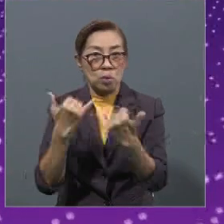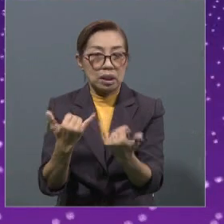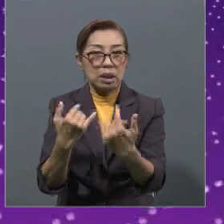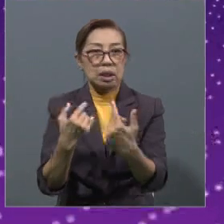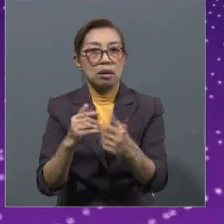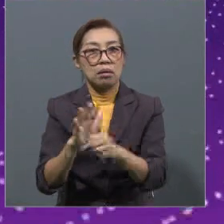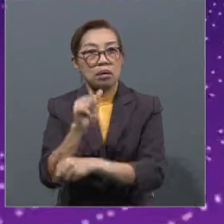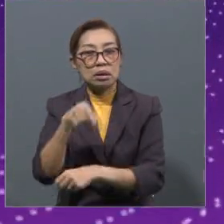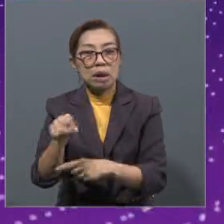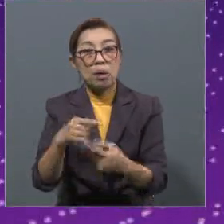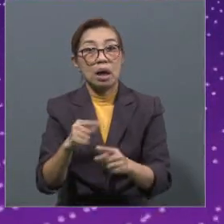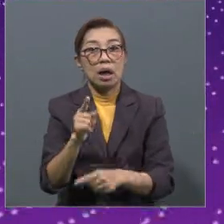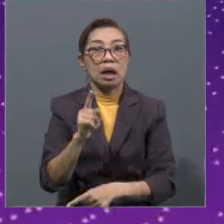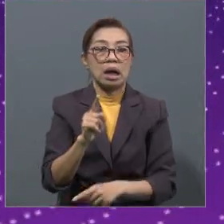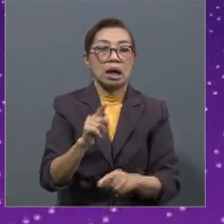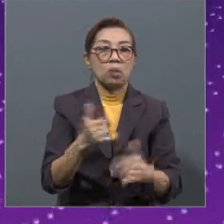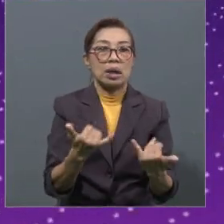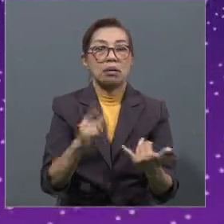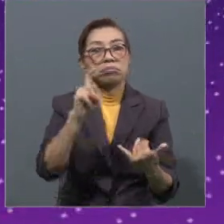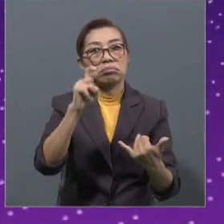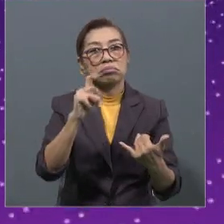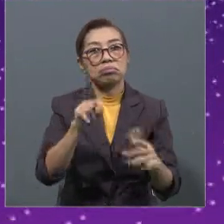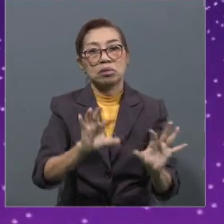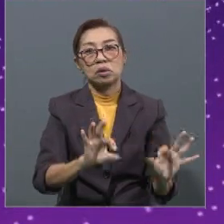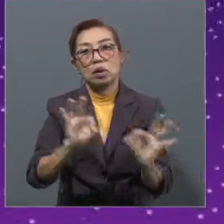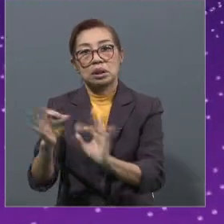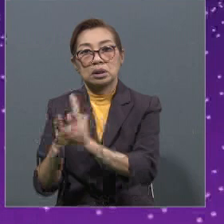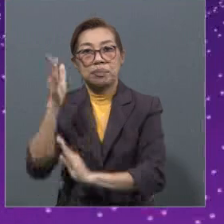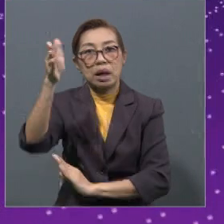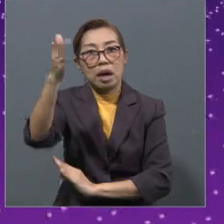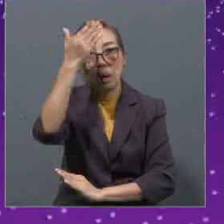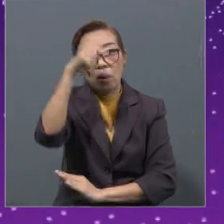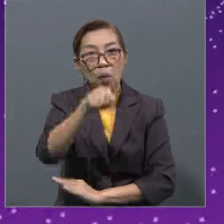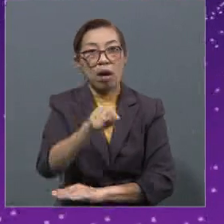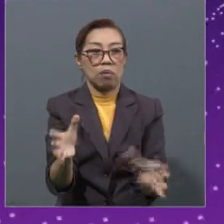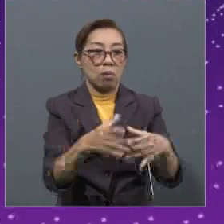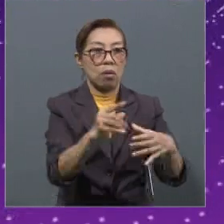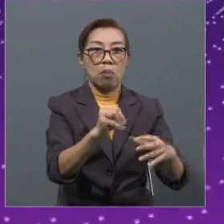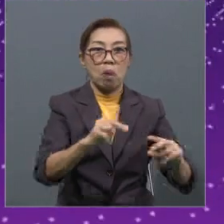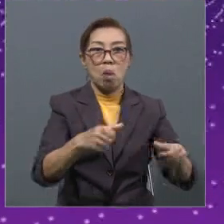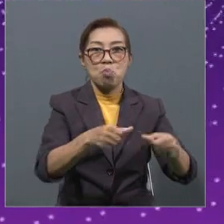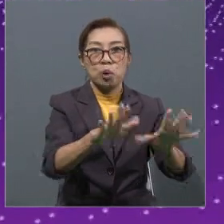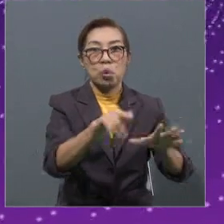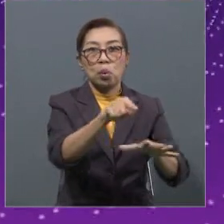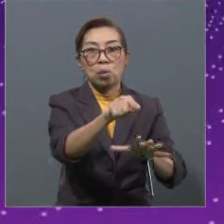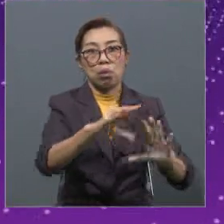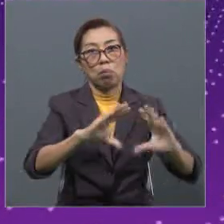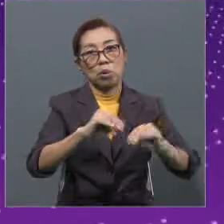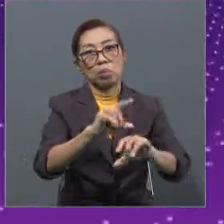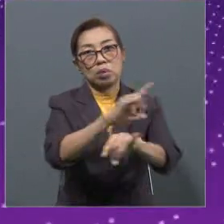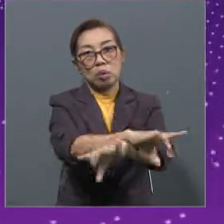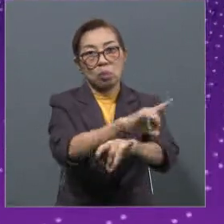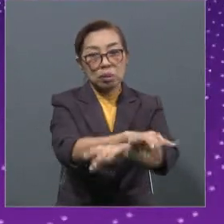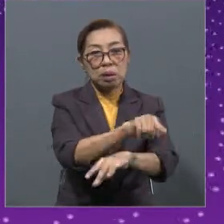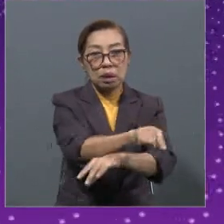บอกคือถูกเลื่อนออกไปเป็นสัปดาห์หน้านะคะเนื่องจากว่าแน่นอนค่ะครมก็ไม่อยู่เพราะมีการประชุมครมสัญจรที่เพชรบุรีนะคะ